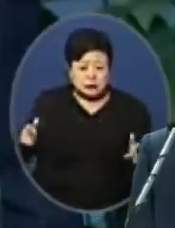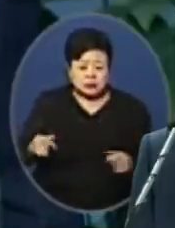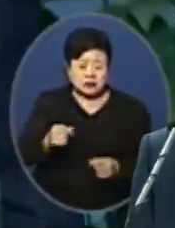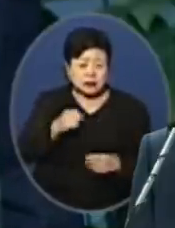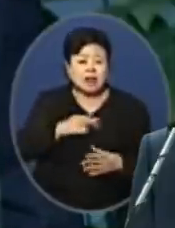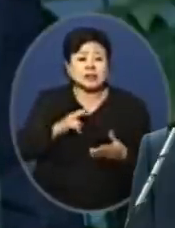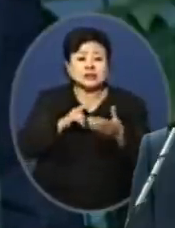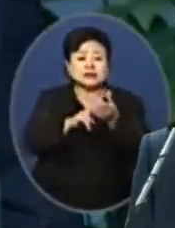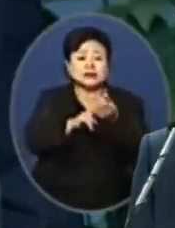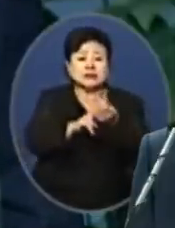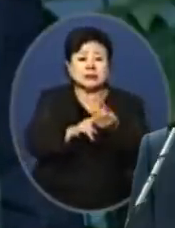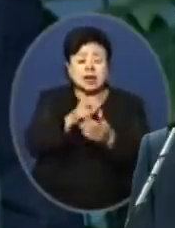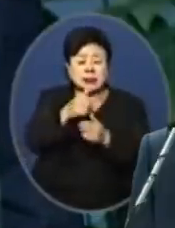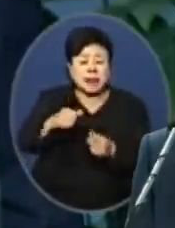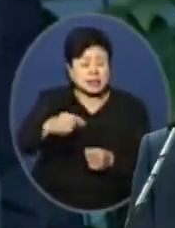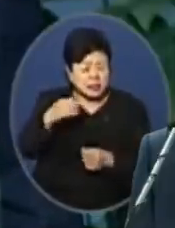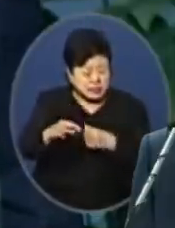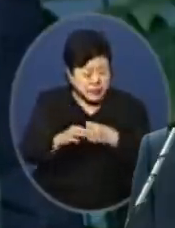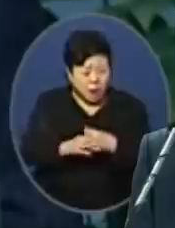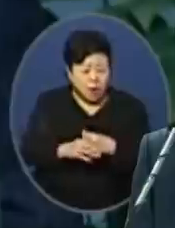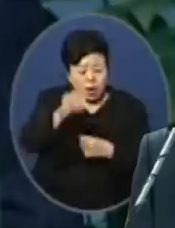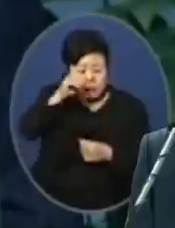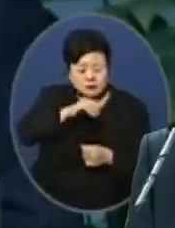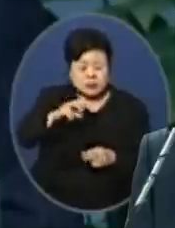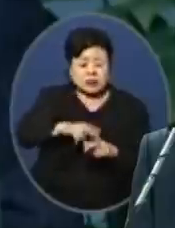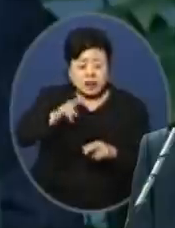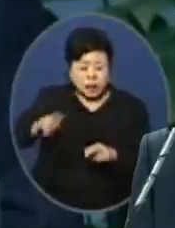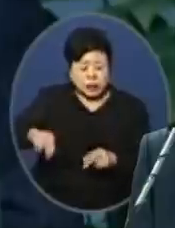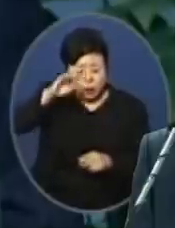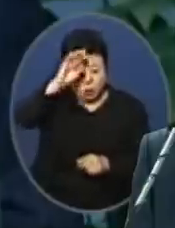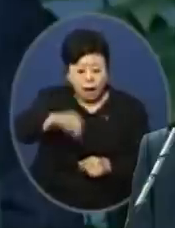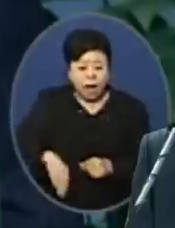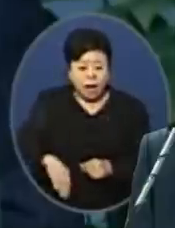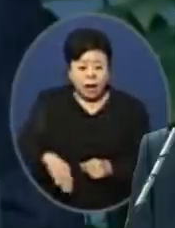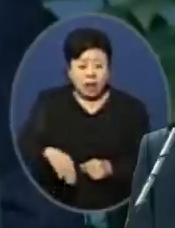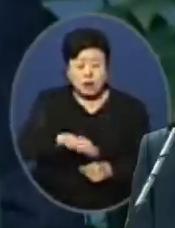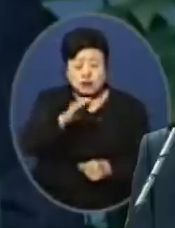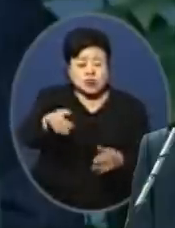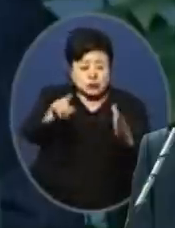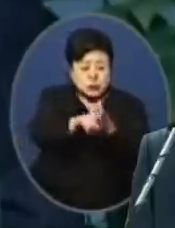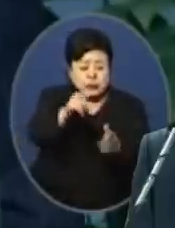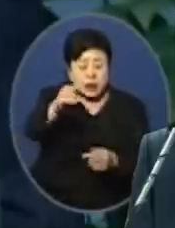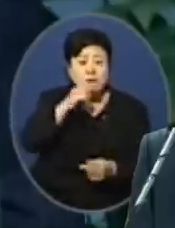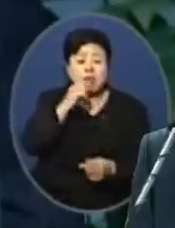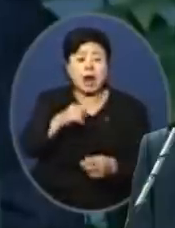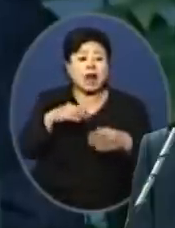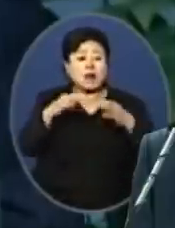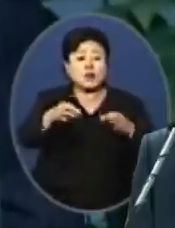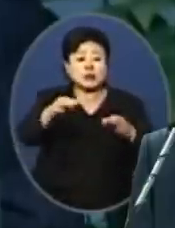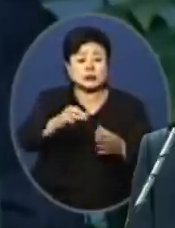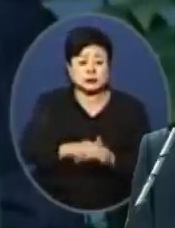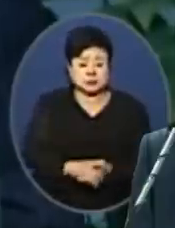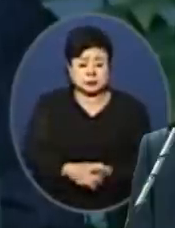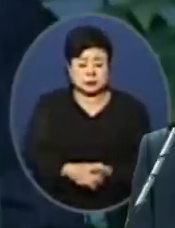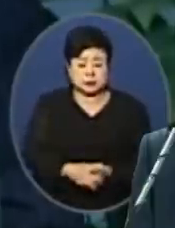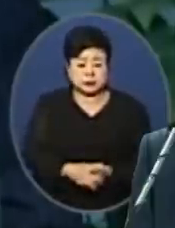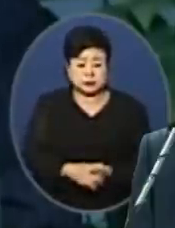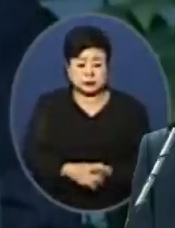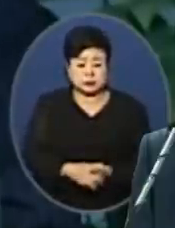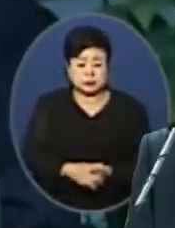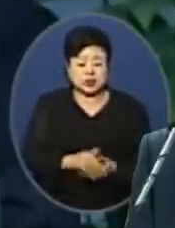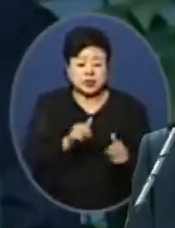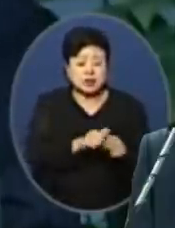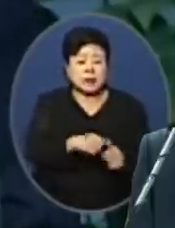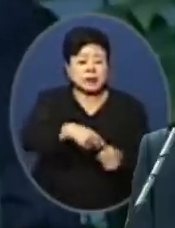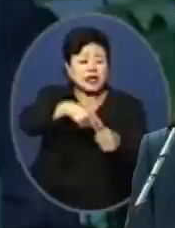것입니다. 네가 하나님의 아들이거든 십자가에서 내려오라 그러면 우리가 너를 믿겠노라고 군중들은 고함을 쳤습니다.